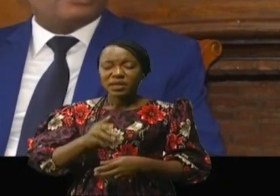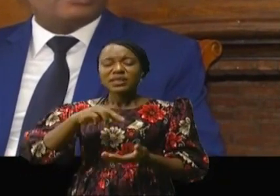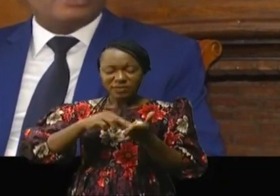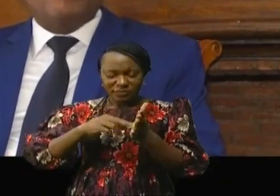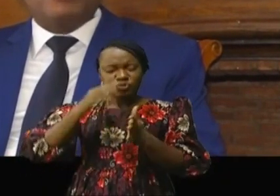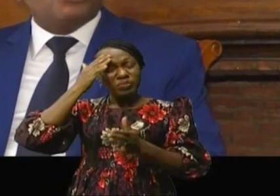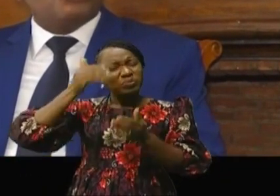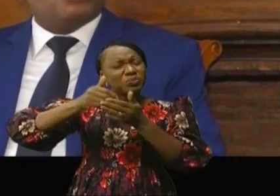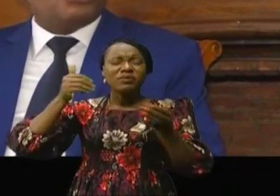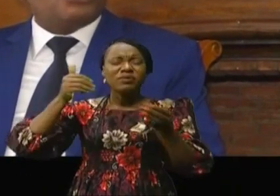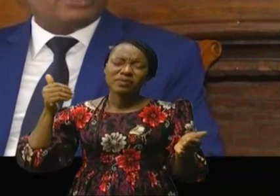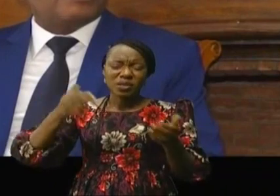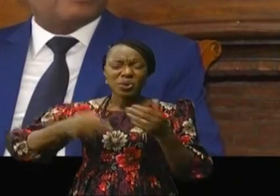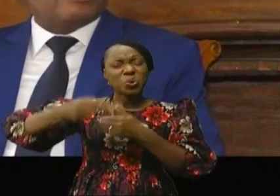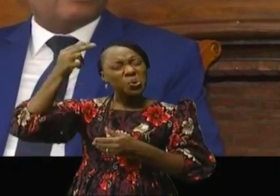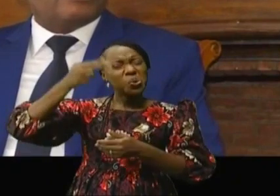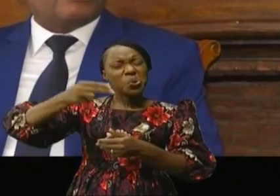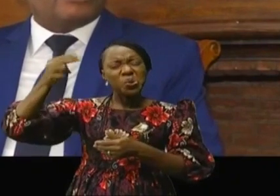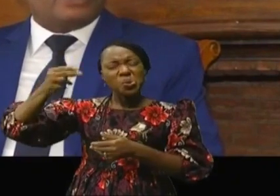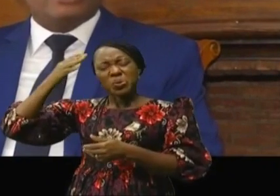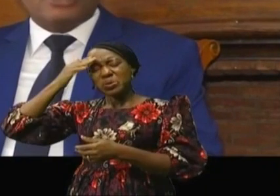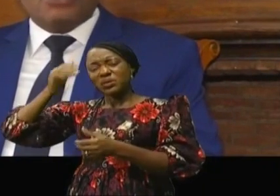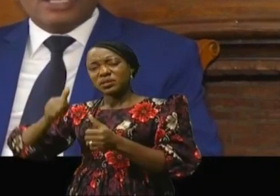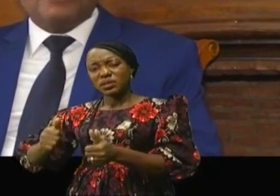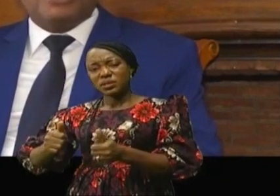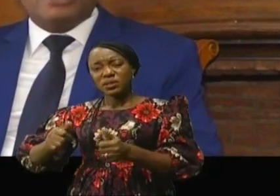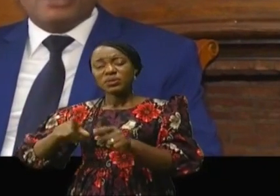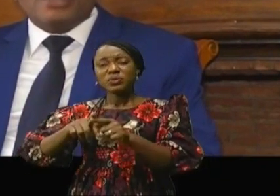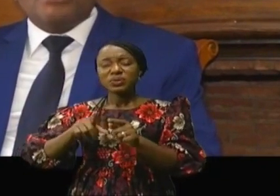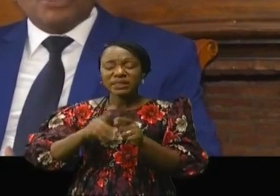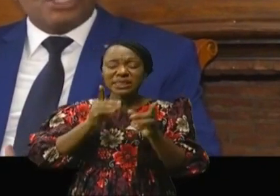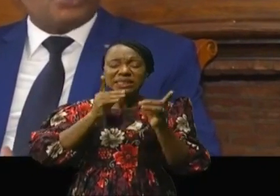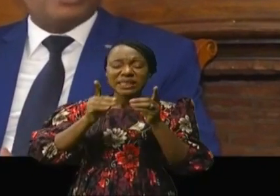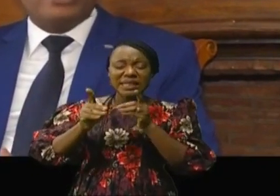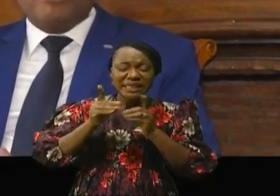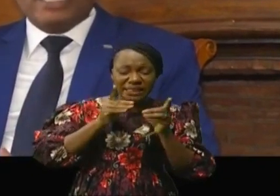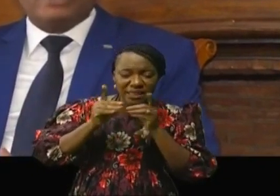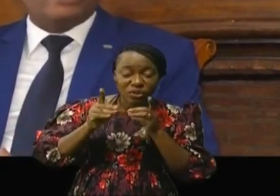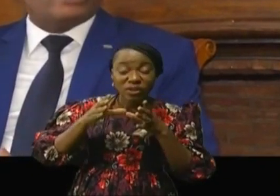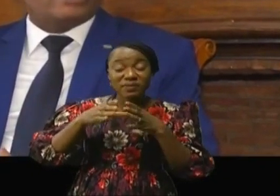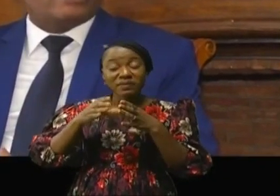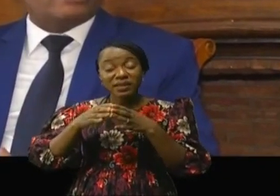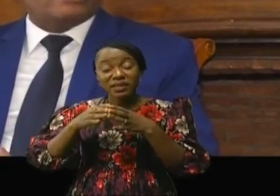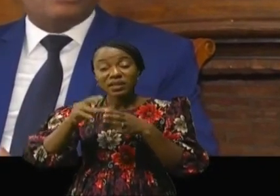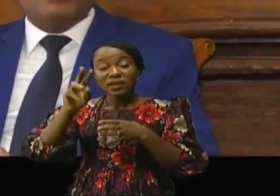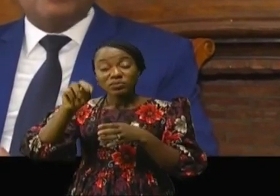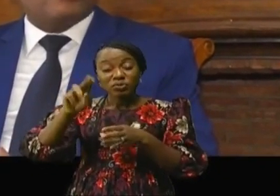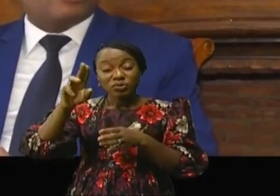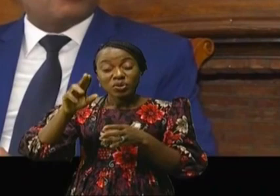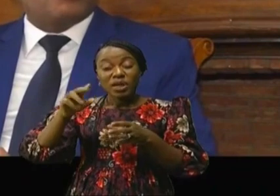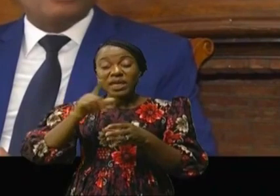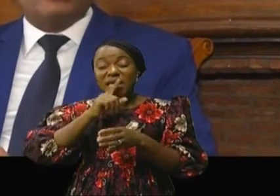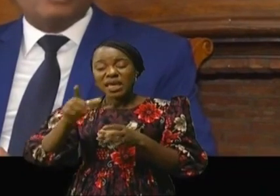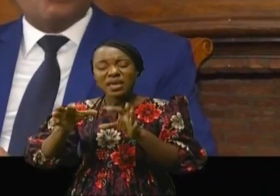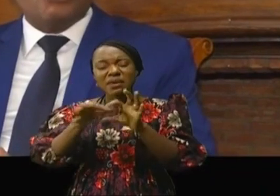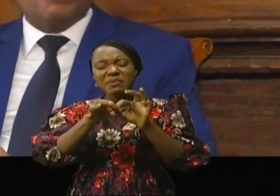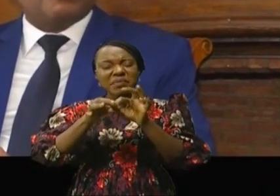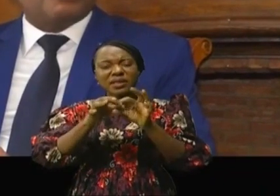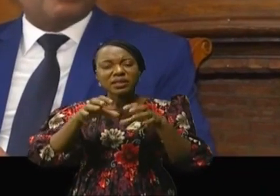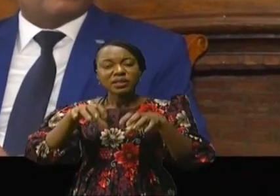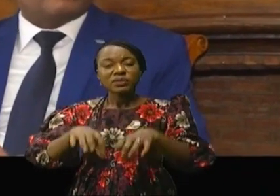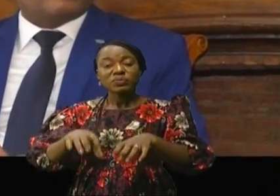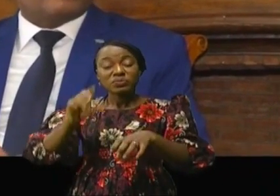connues de la plus haute autorité. Et les dialogues avec la MONUSCO, qui est un partenaire du gouvernement congolais, est en